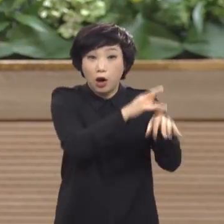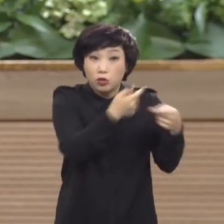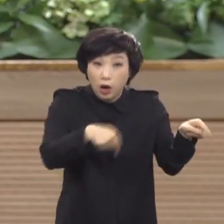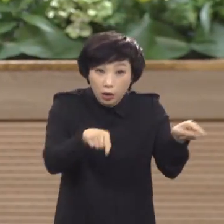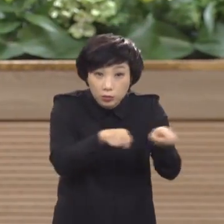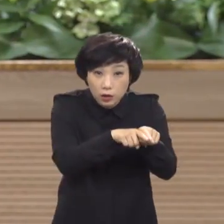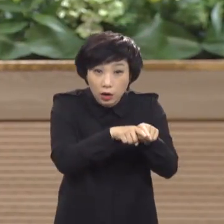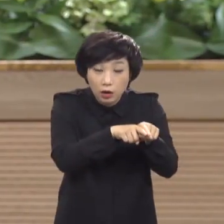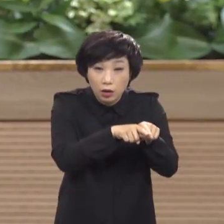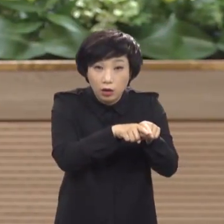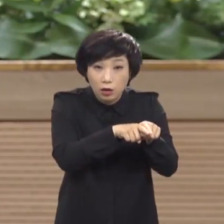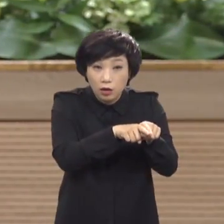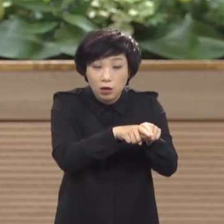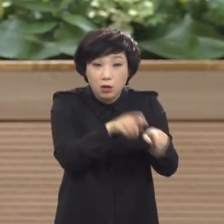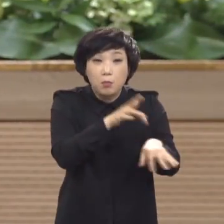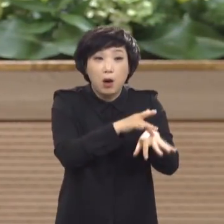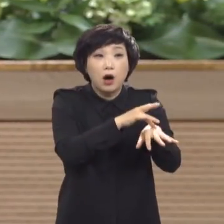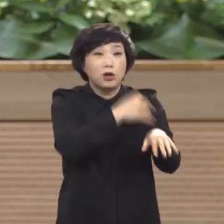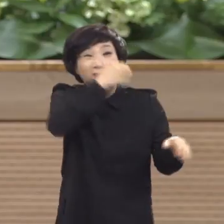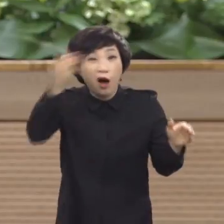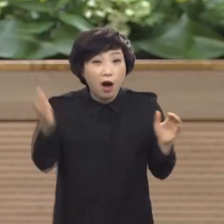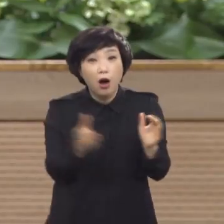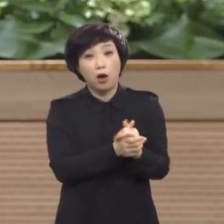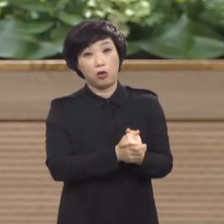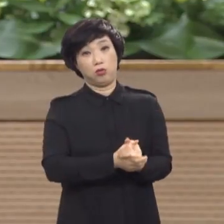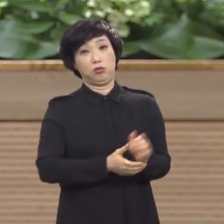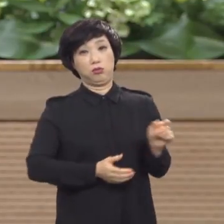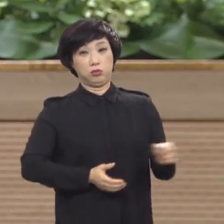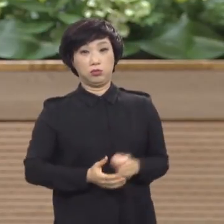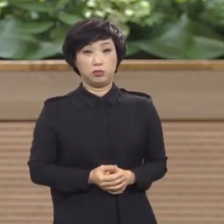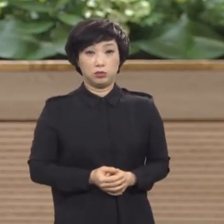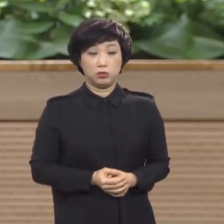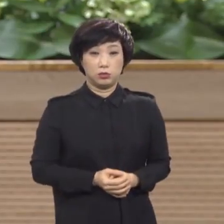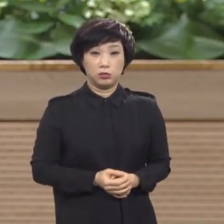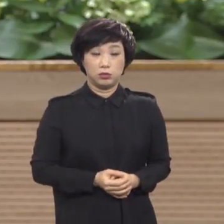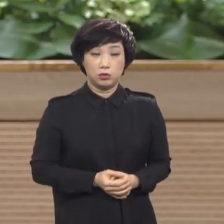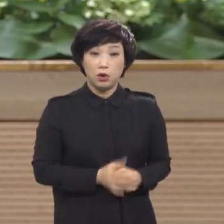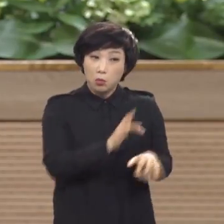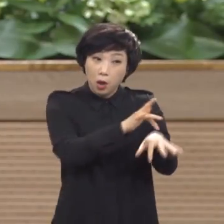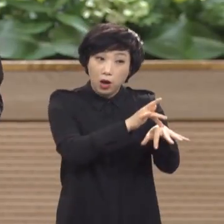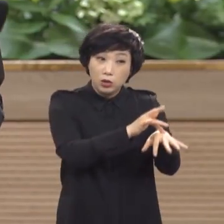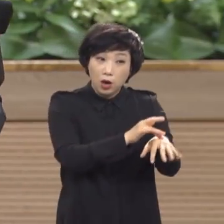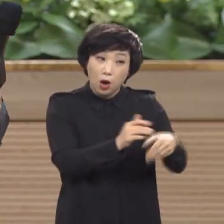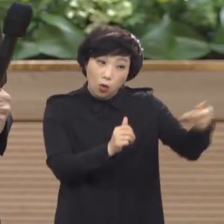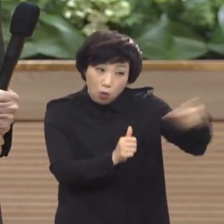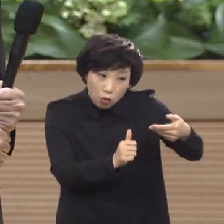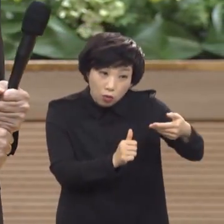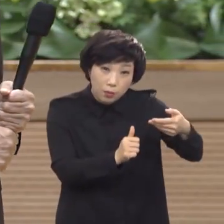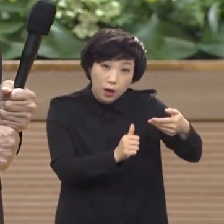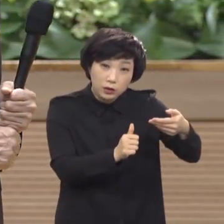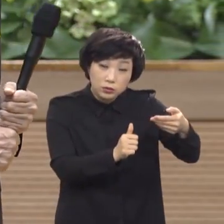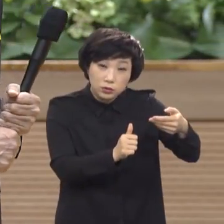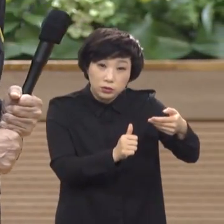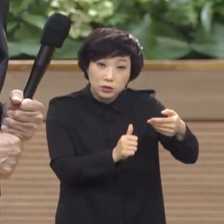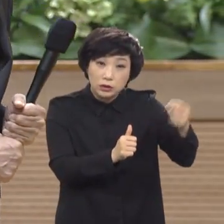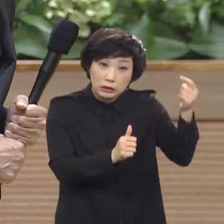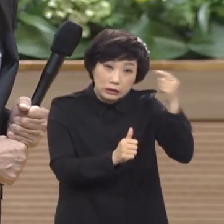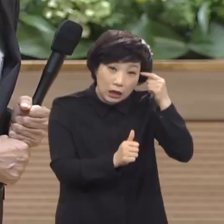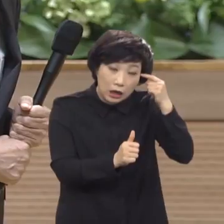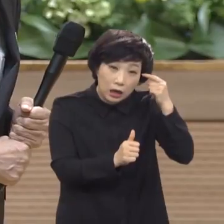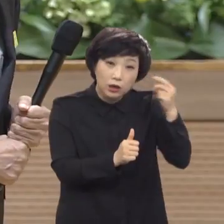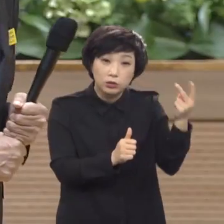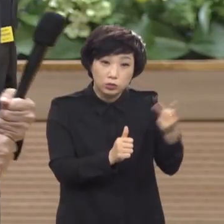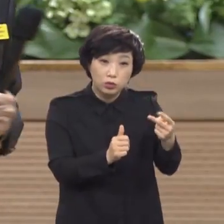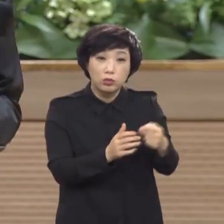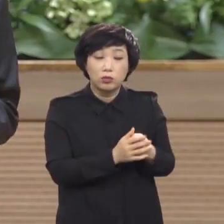마귀와 더불어 마귀의 패거리가 되어서 마귀가 공급하는